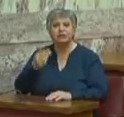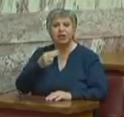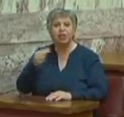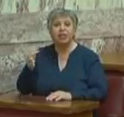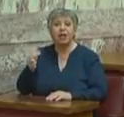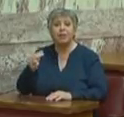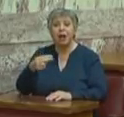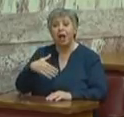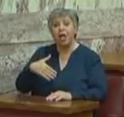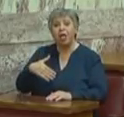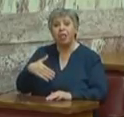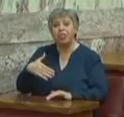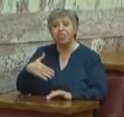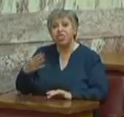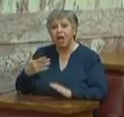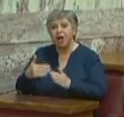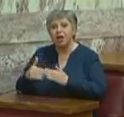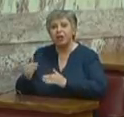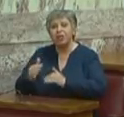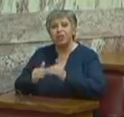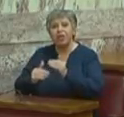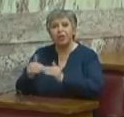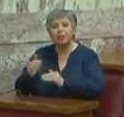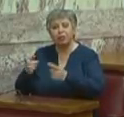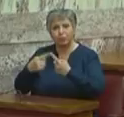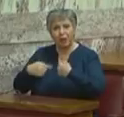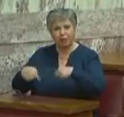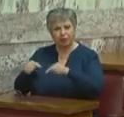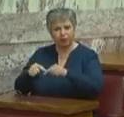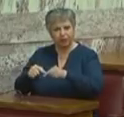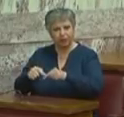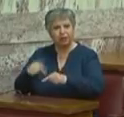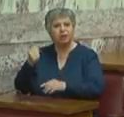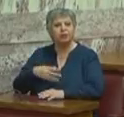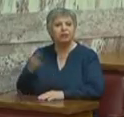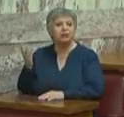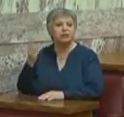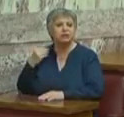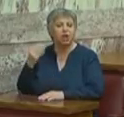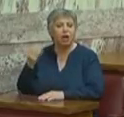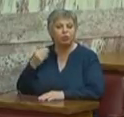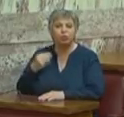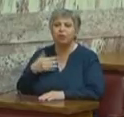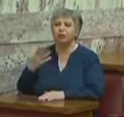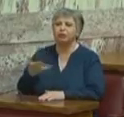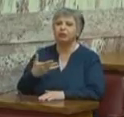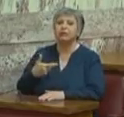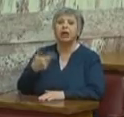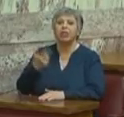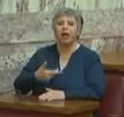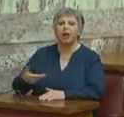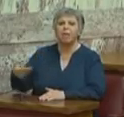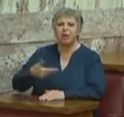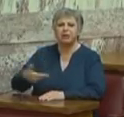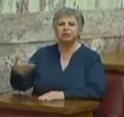Επιτροπής, ότι ακούσαμε απειλές περί υποβολή μηνύσεων, περί συγκρότησης